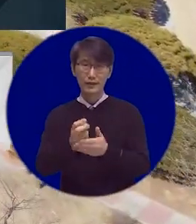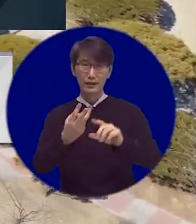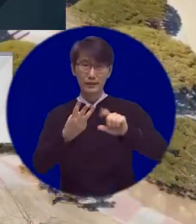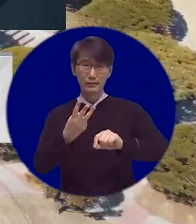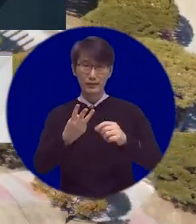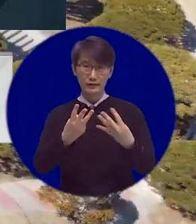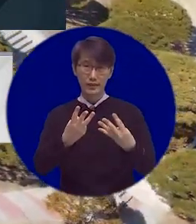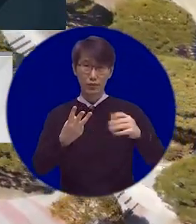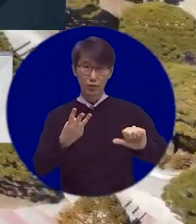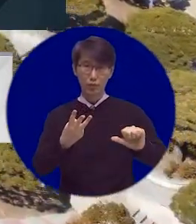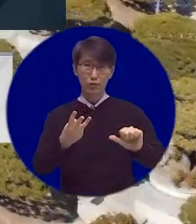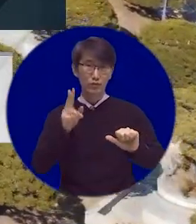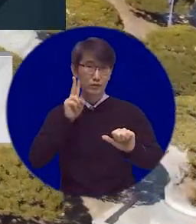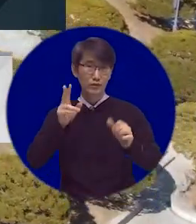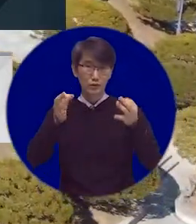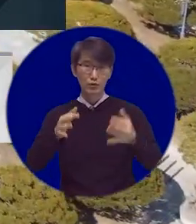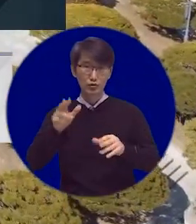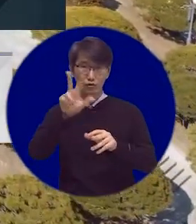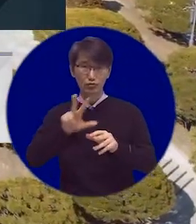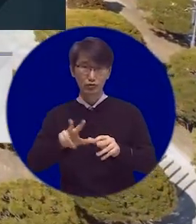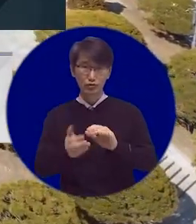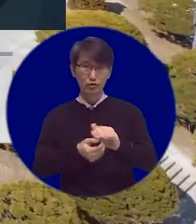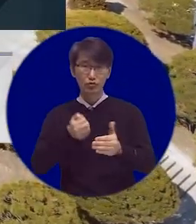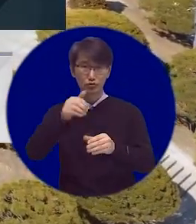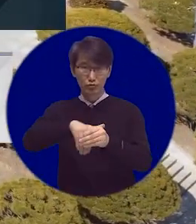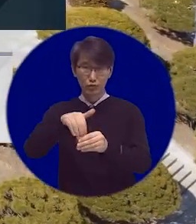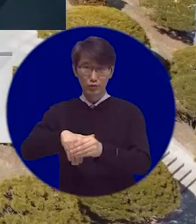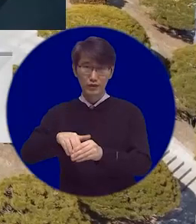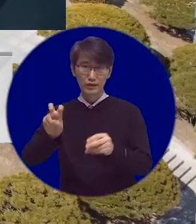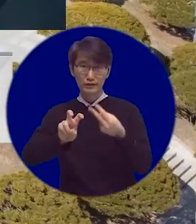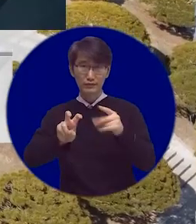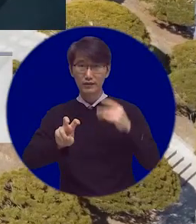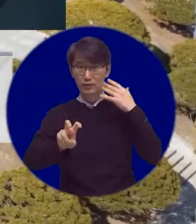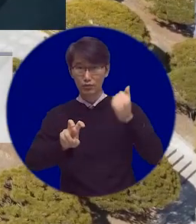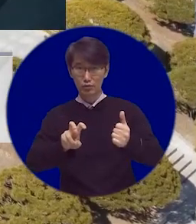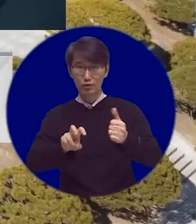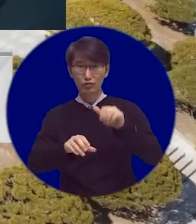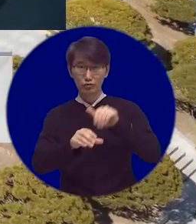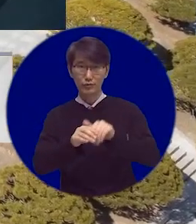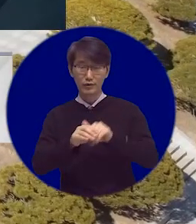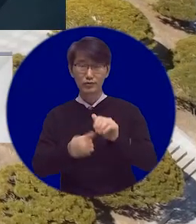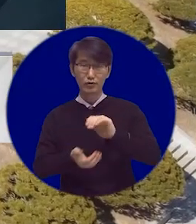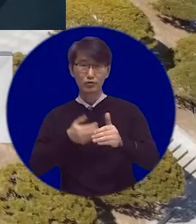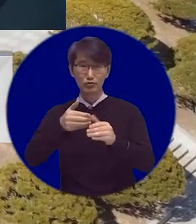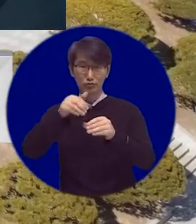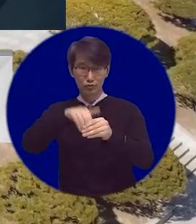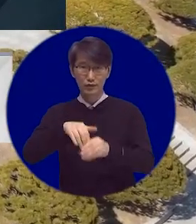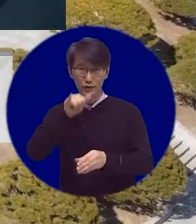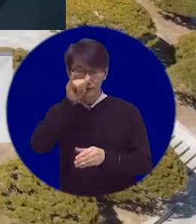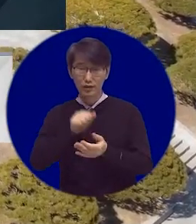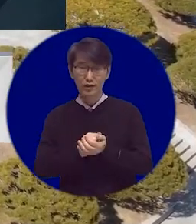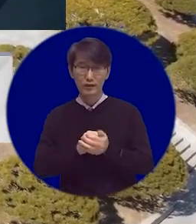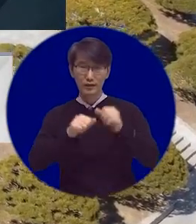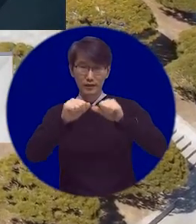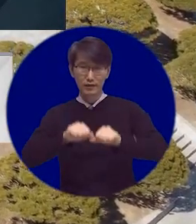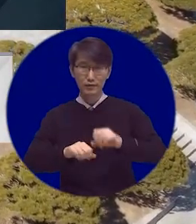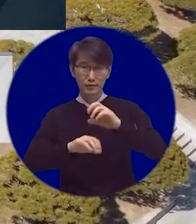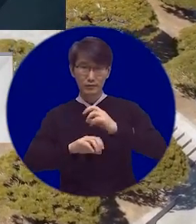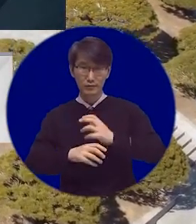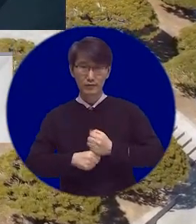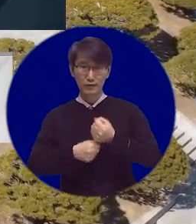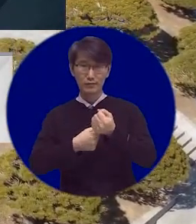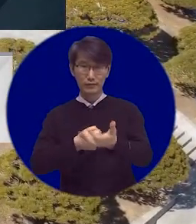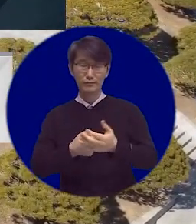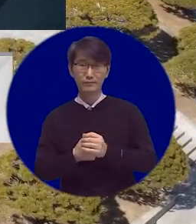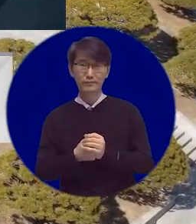지난 3월 4일과 5일 이틀 동안 전국의 사전투표소에서 제20대 대통령 선거에 사전투표가 실시됐는데요. 자세한 내용